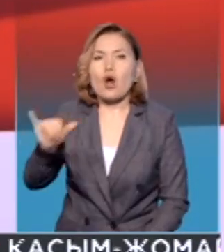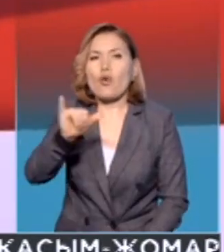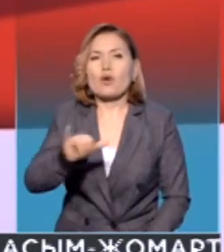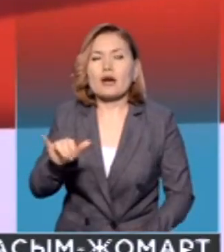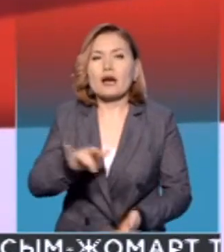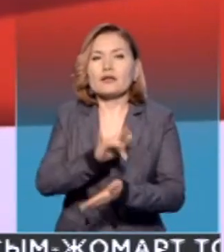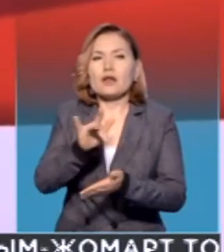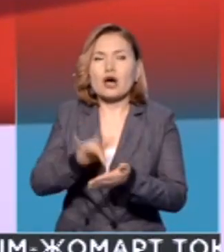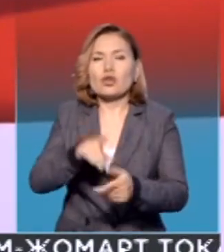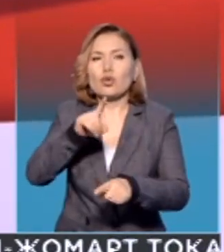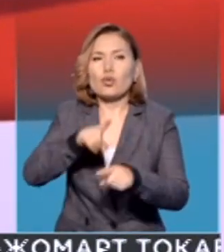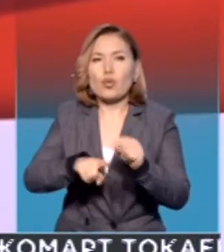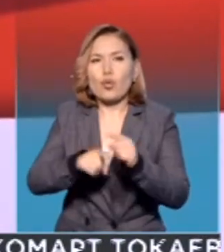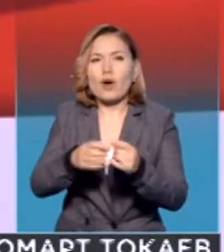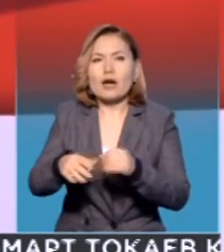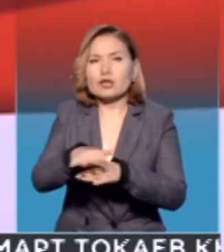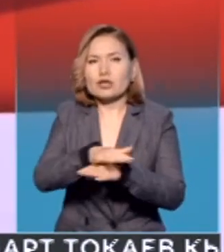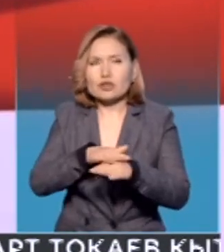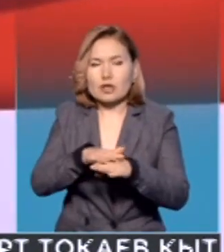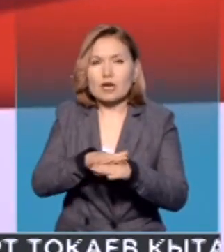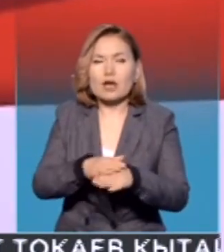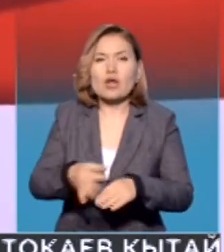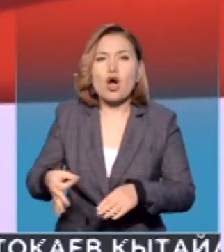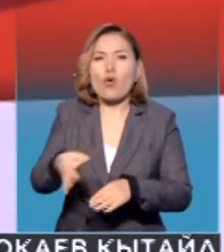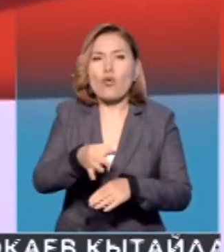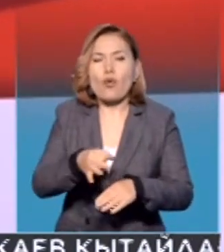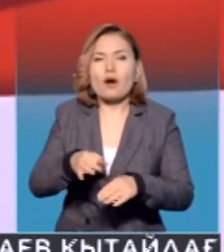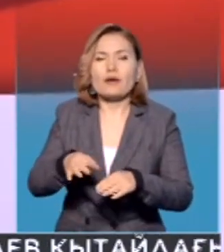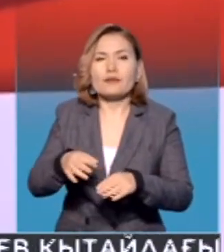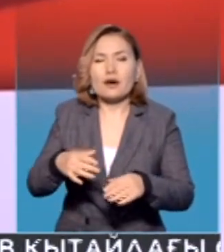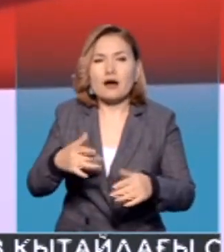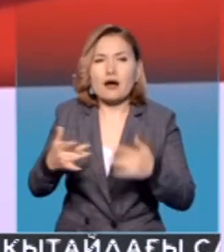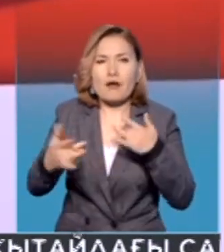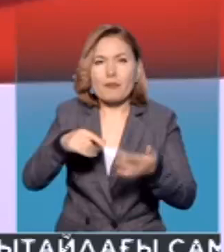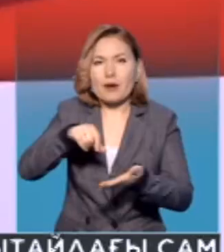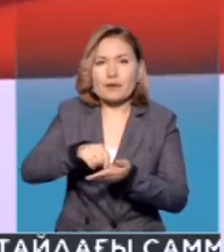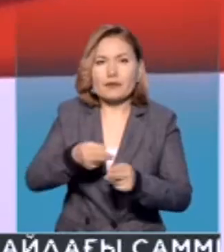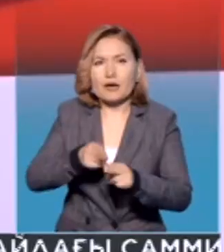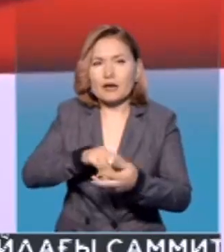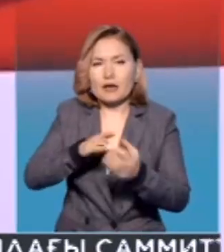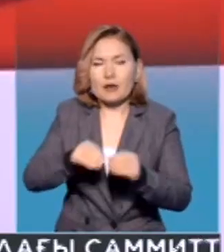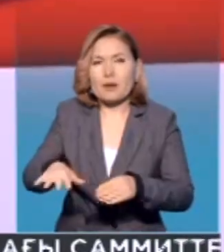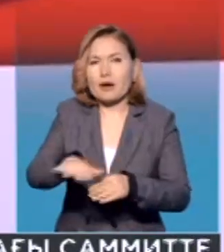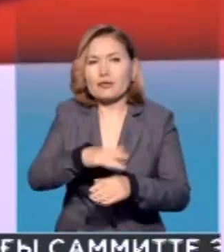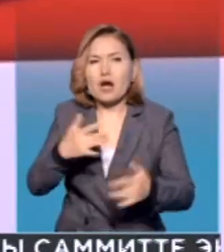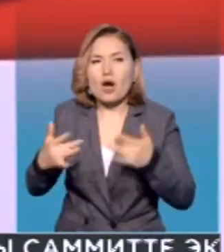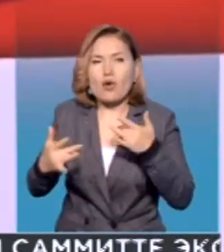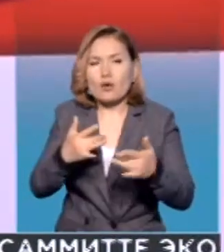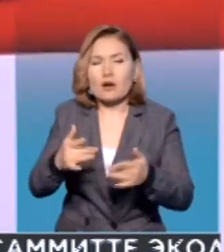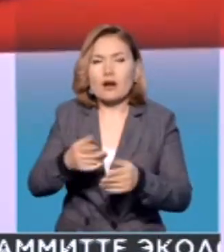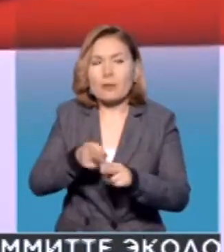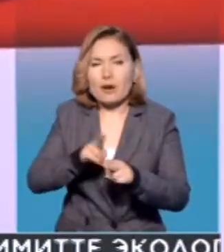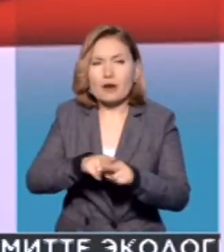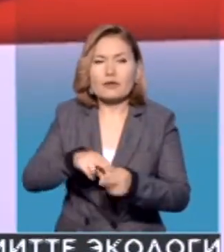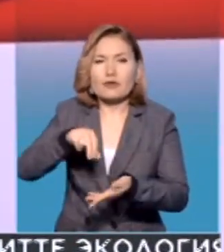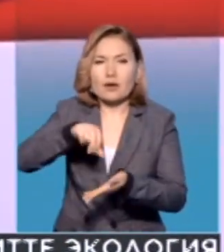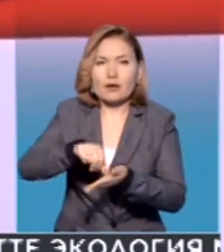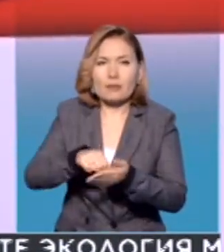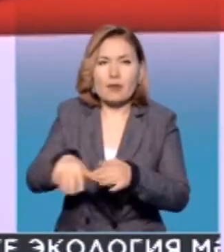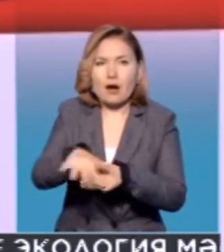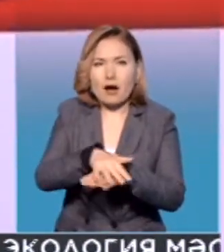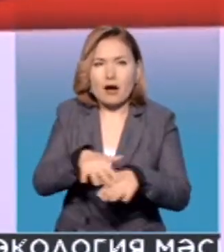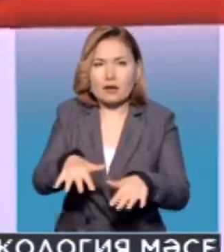Оралда туған жерім тұғырматты облыстық халық шығармашылығы фестивалі аясында Теректі ауданының өнерпаздары көрерменге тарту